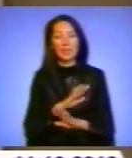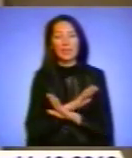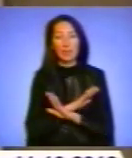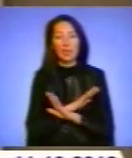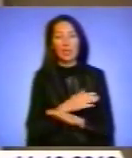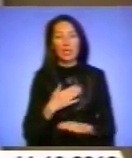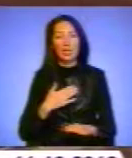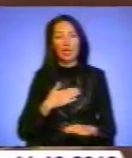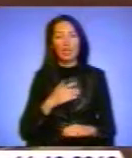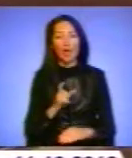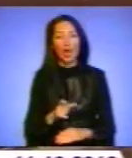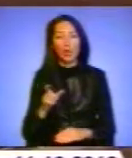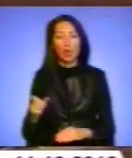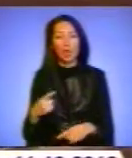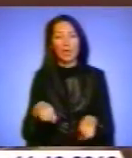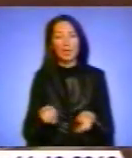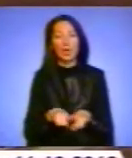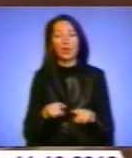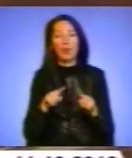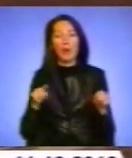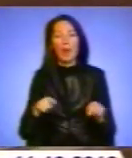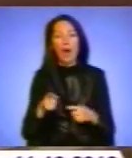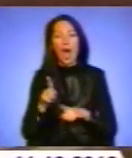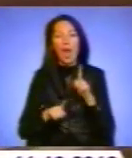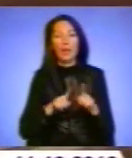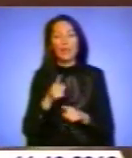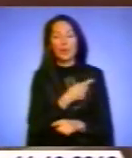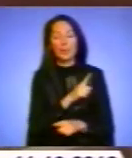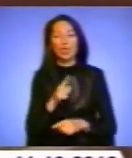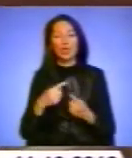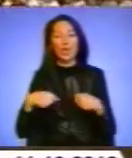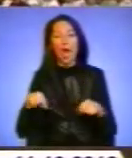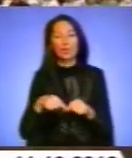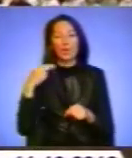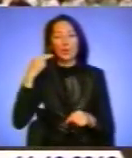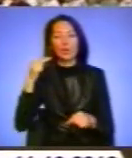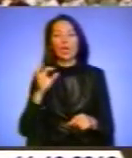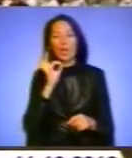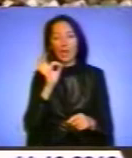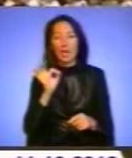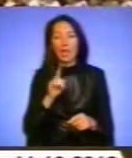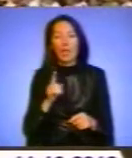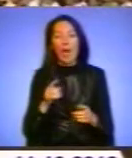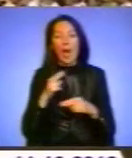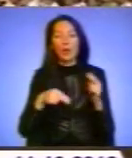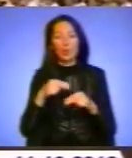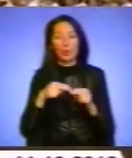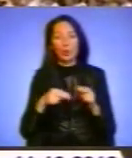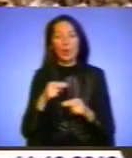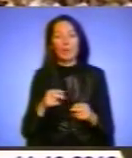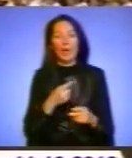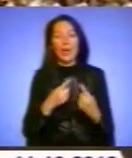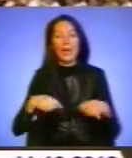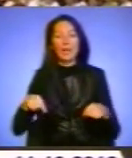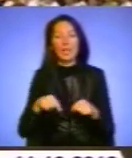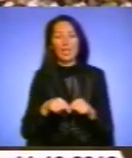смертність наших людей. Також в рамках реформи медичної галузі президент наполягає на потребі розбудові мережі перинатальних закладів.